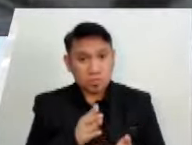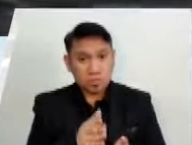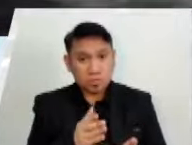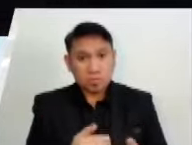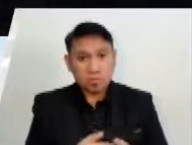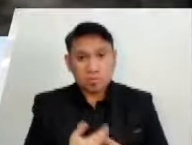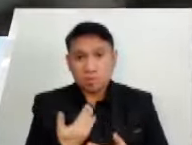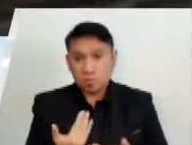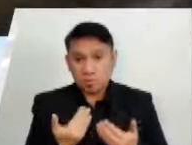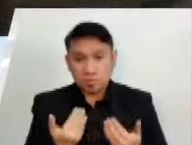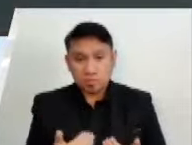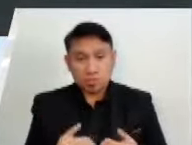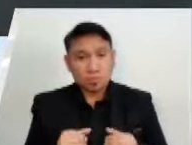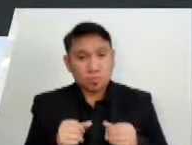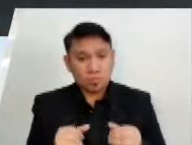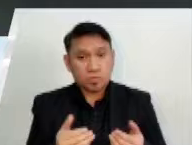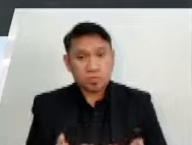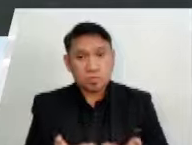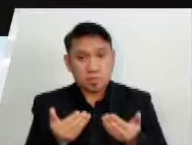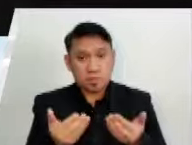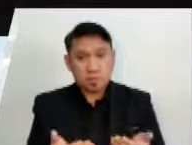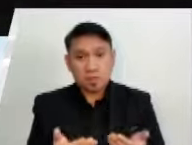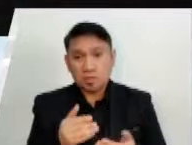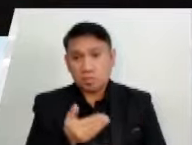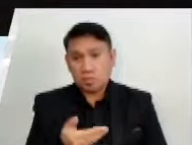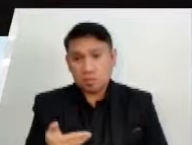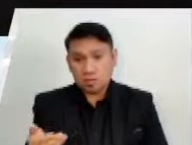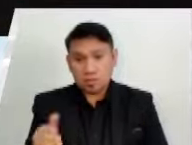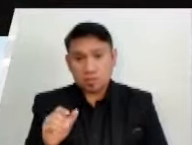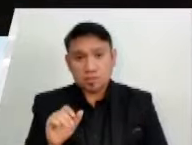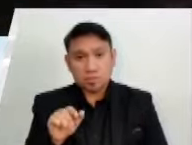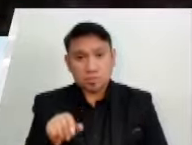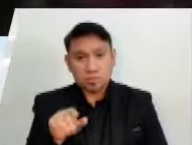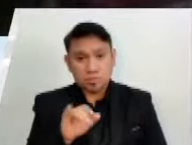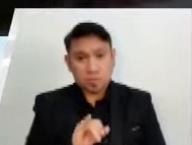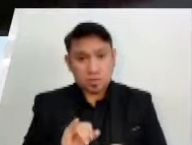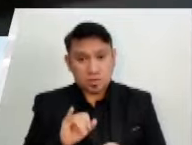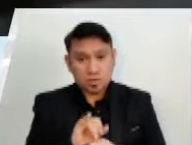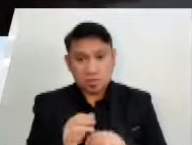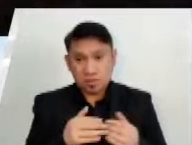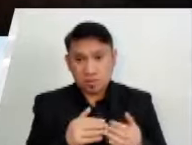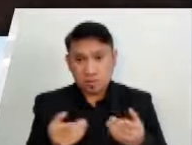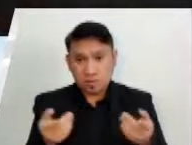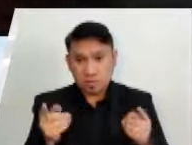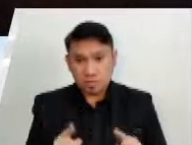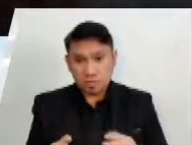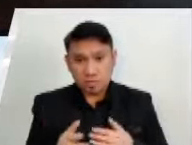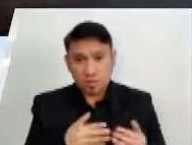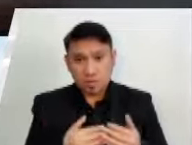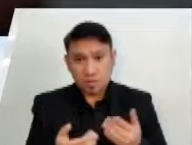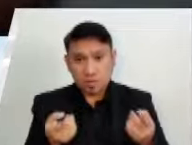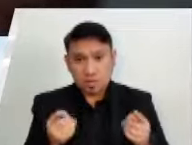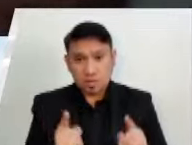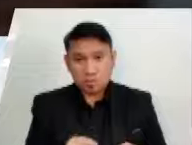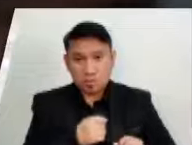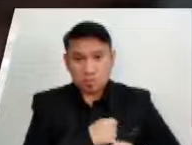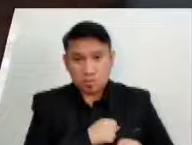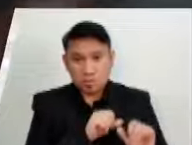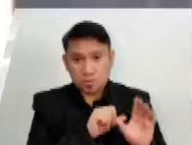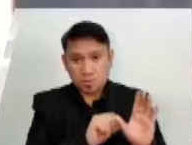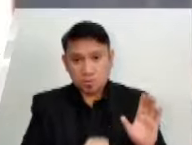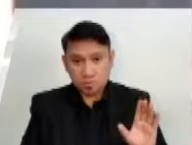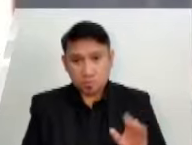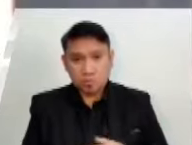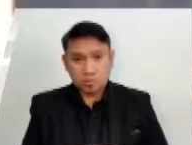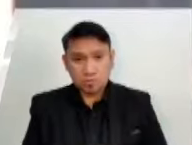ng AFP ang resupply sa ayungin sa kabila ng nangyari kung saan naputulan ng hinlalaki ang isang sundalo Hindi po magkagyera